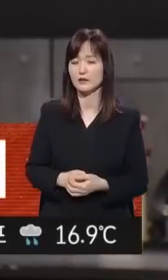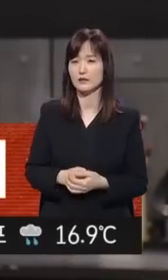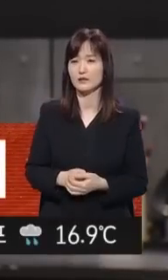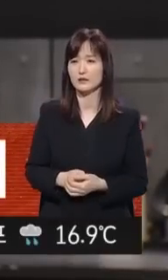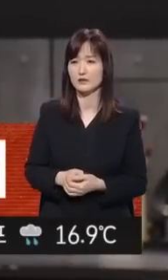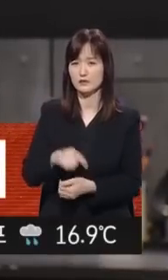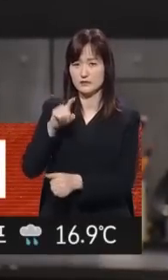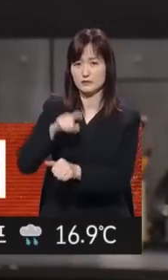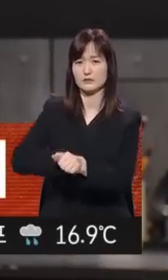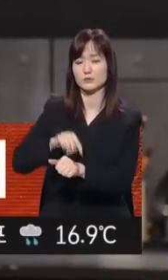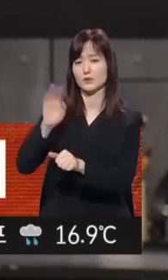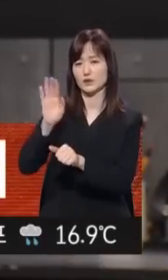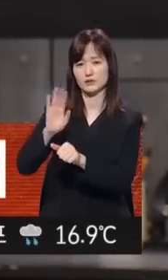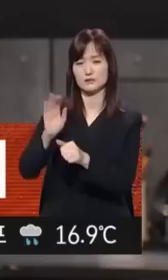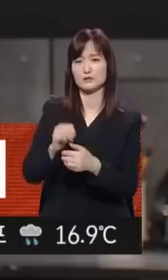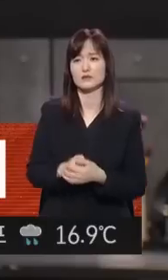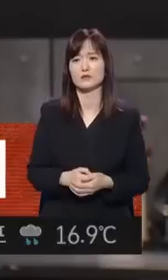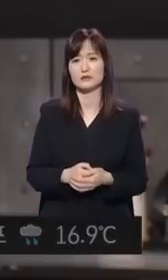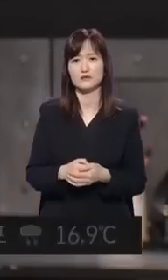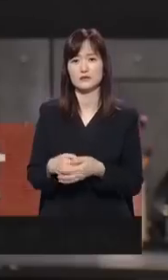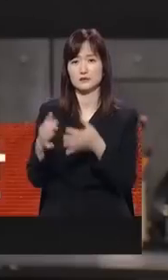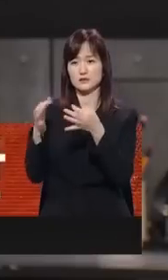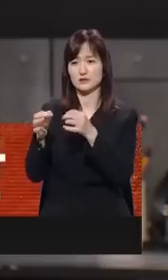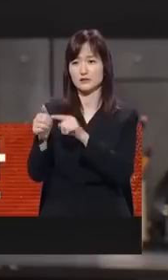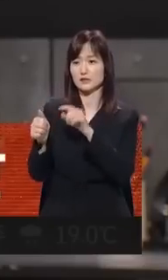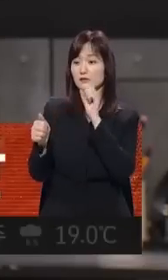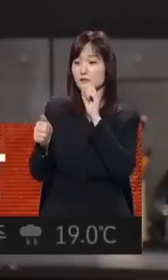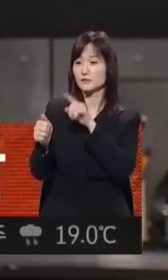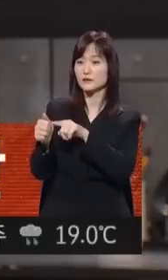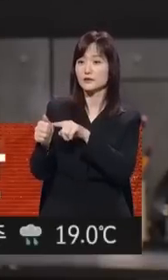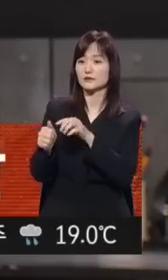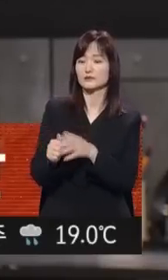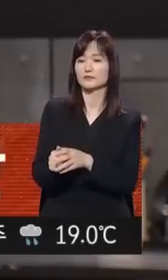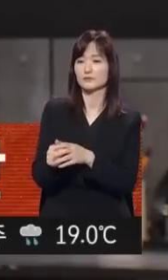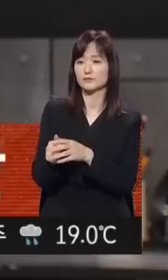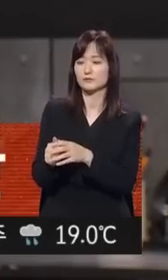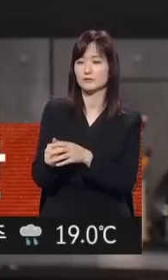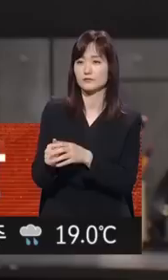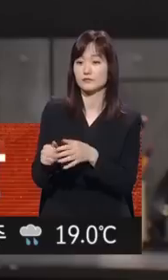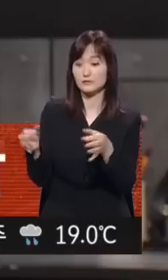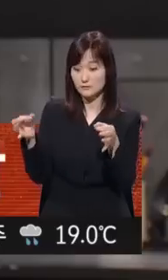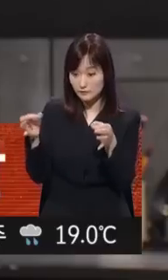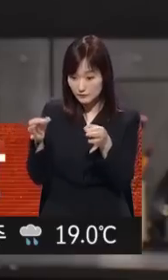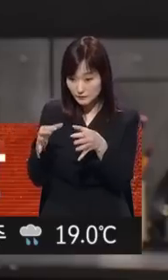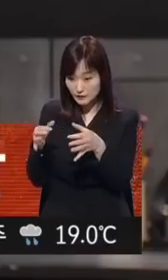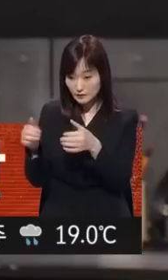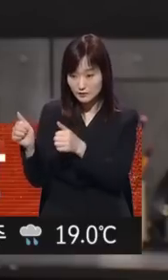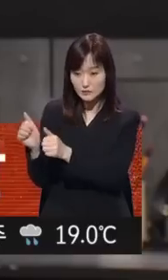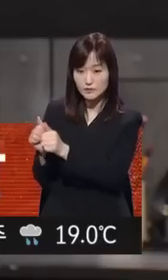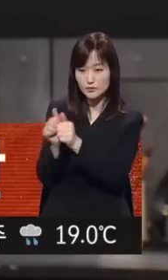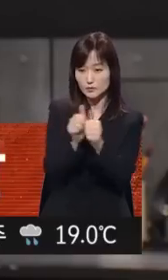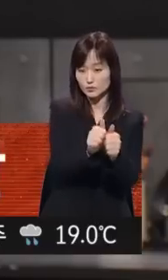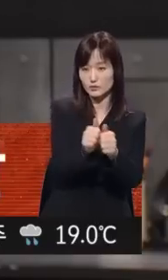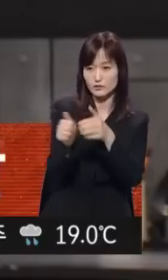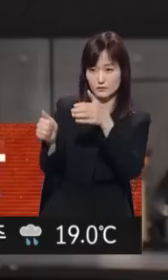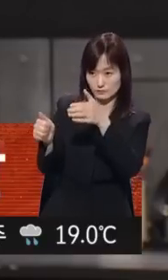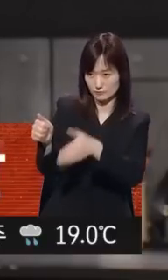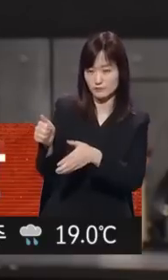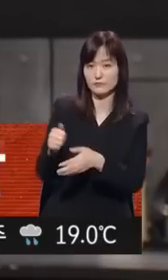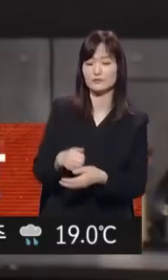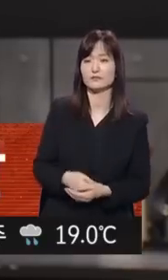현암봉 체포는 하질 않고 그 김씨한테 뭐라고 했냐면 이미 동행을 요구했습니다 잠시 파출소를가 주시죠 했는데